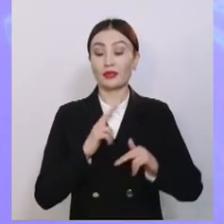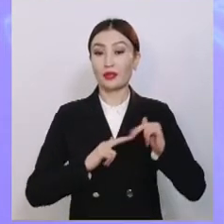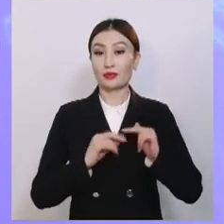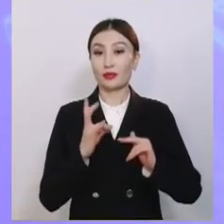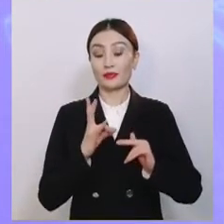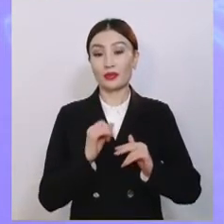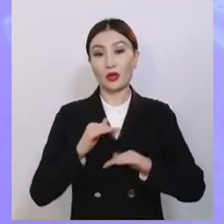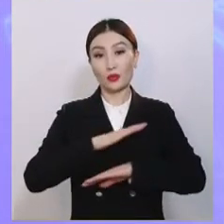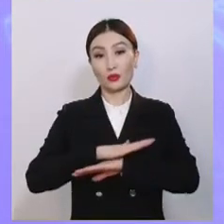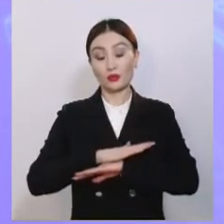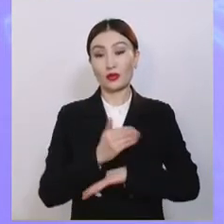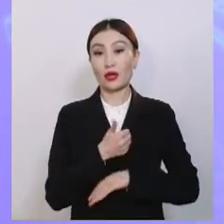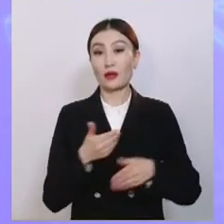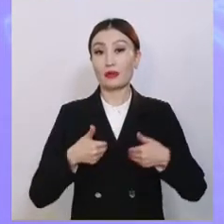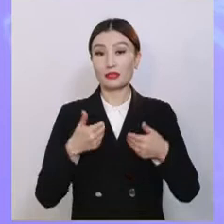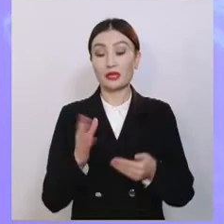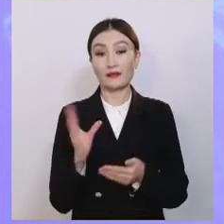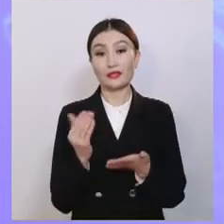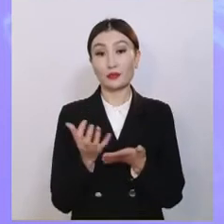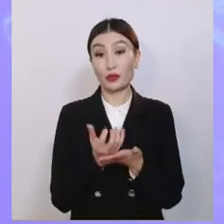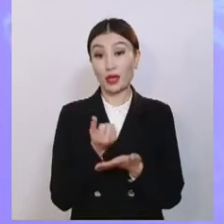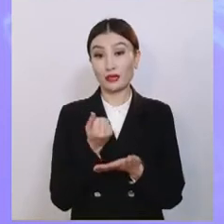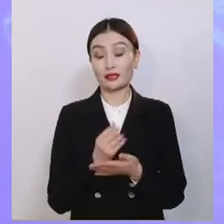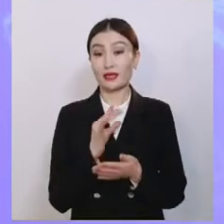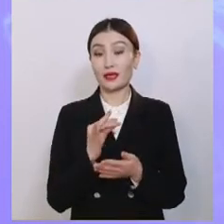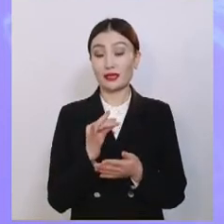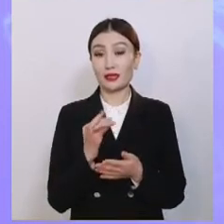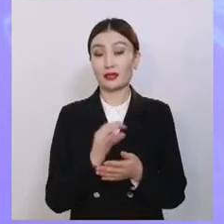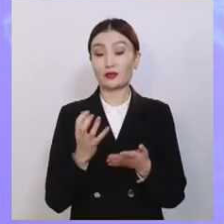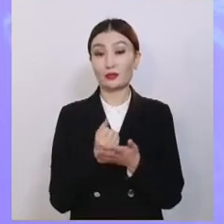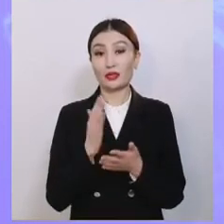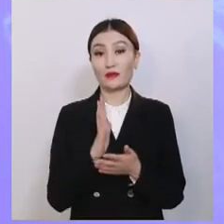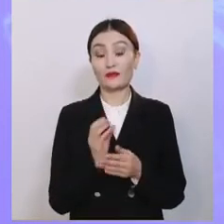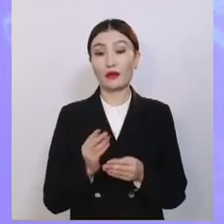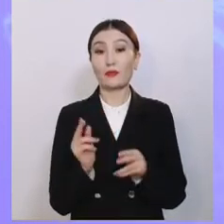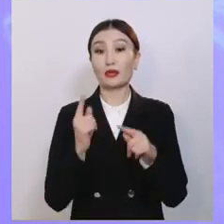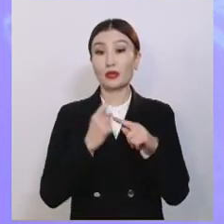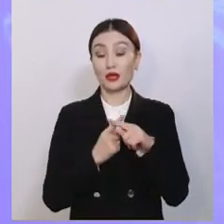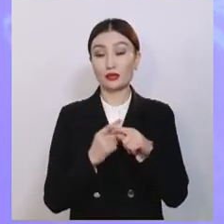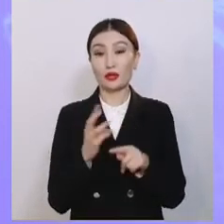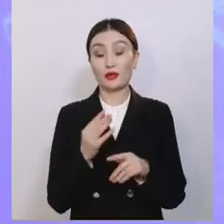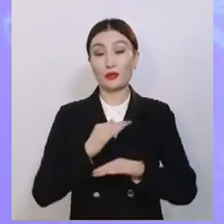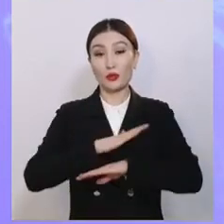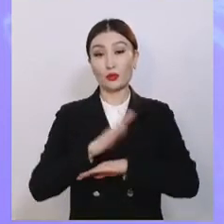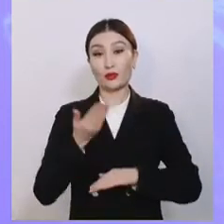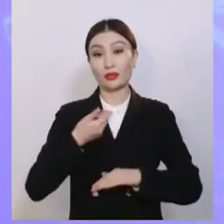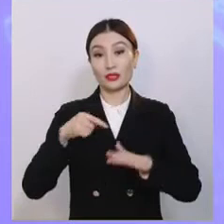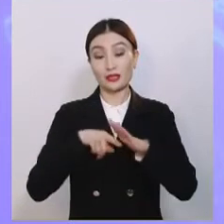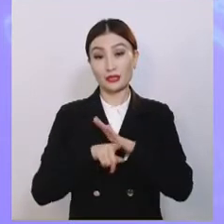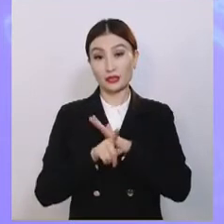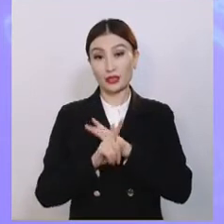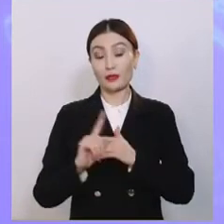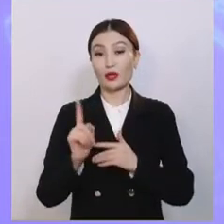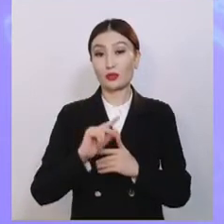Настроимся на урок. Пожелаем всем удачи и успешности в придачу. Мы урок наш начинаем,